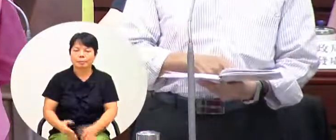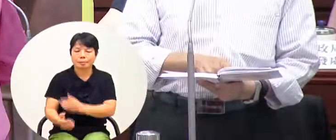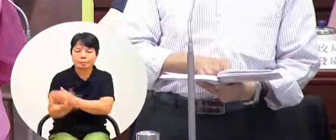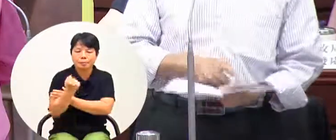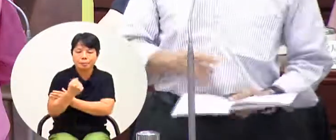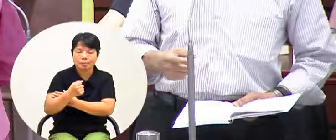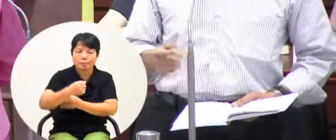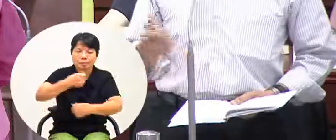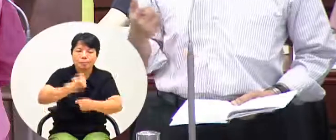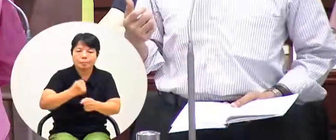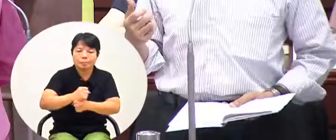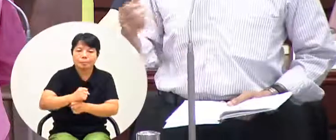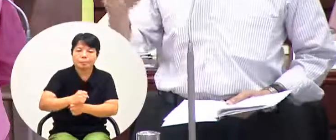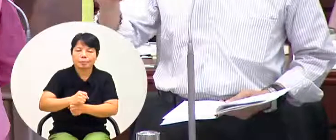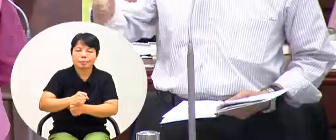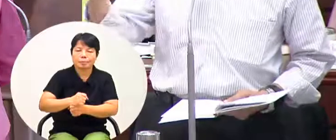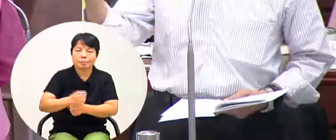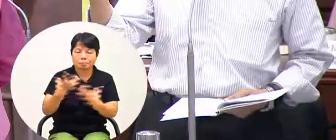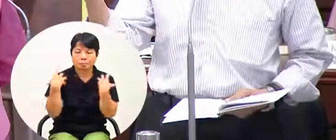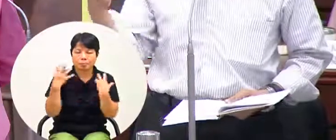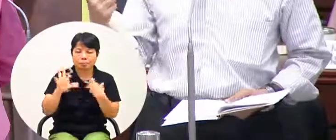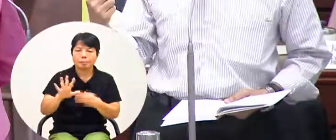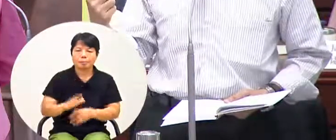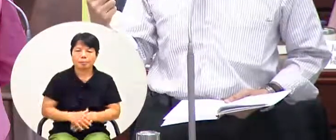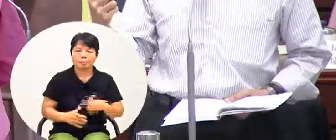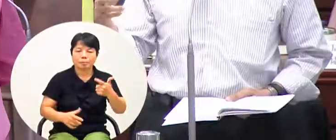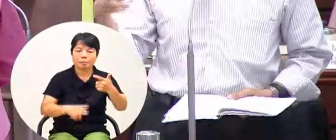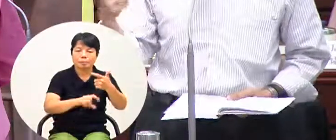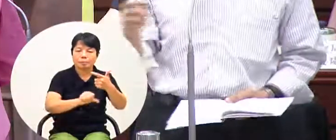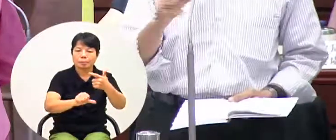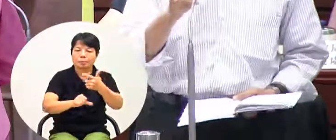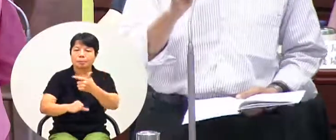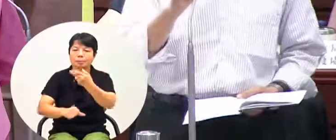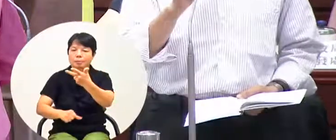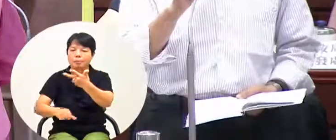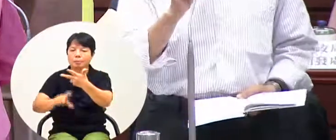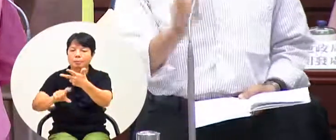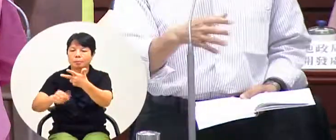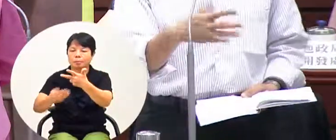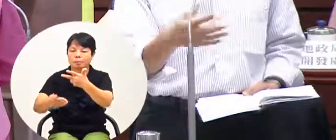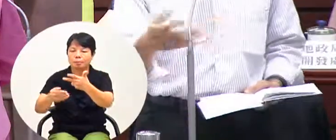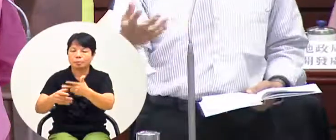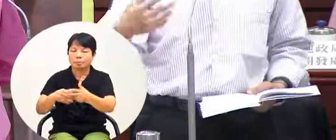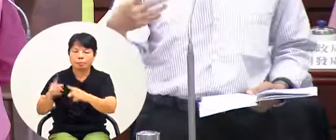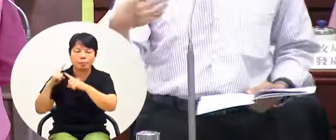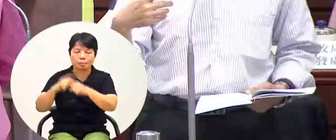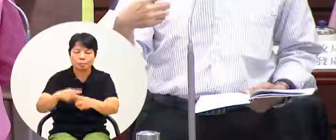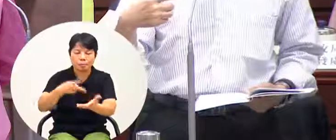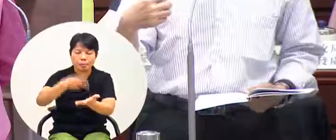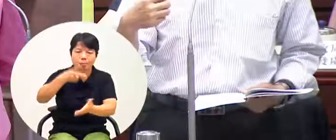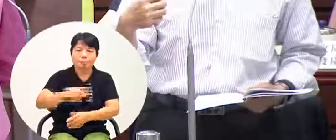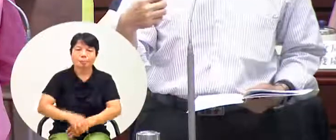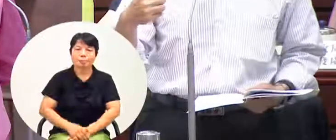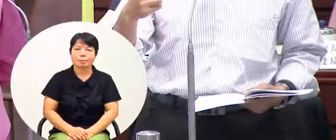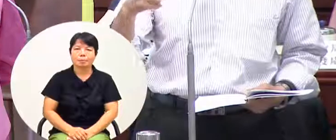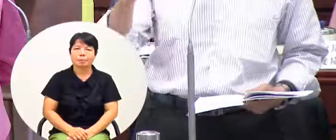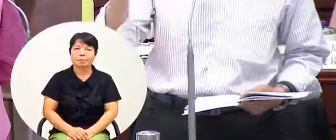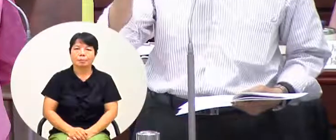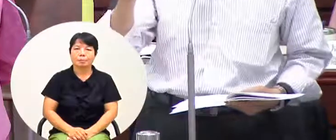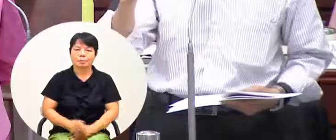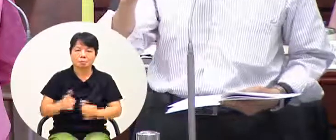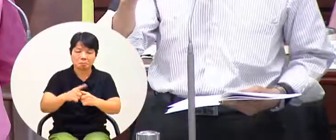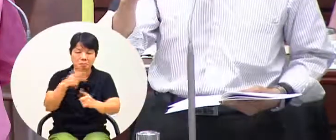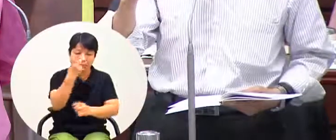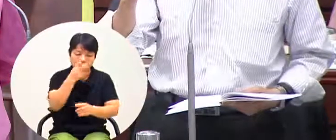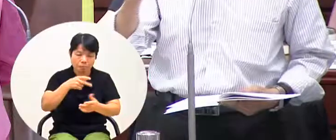说6月15、7月19就升起两边的会勘嘛，会勘了的时阵，当然才决定是地政局来处理，我们就